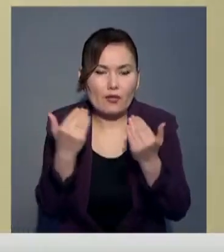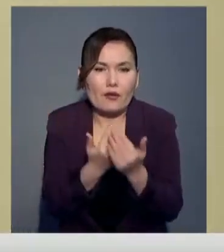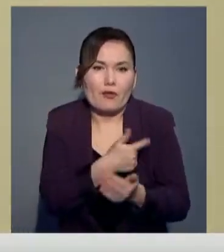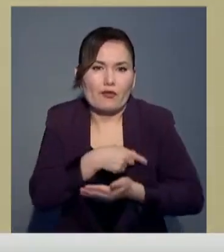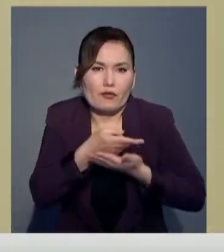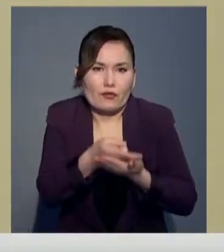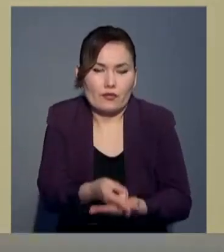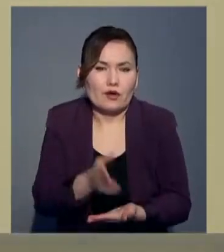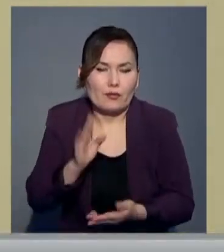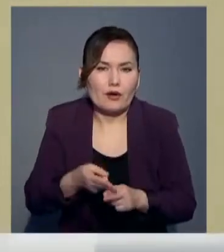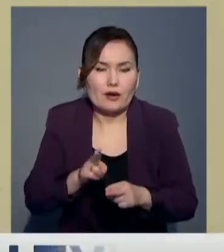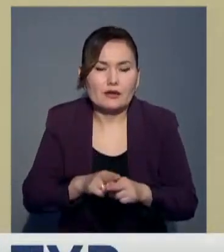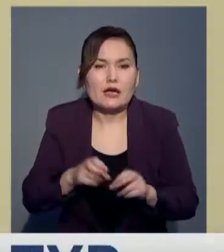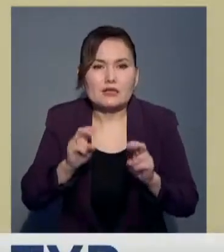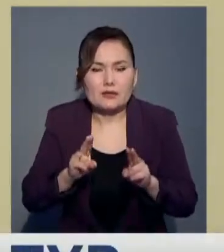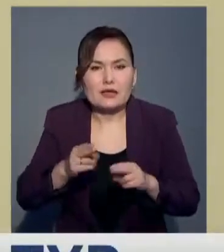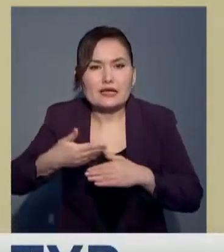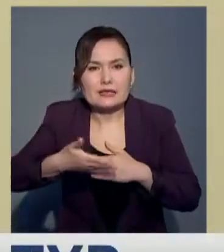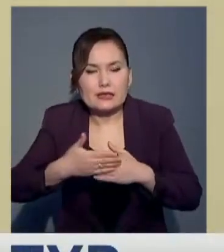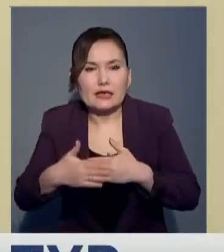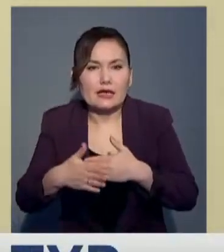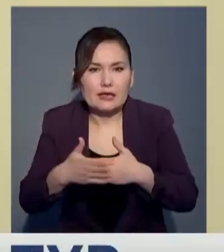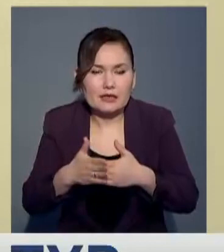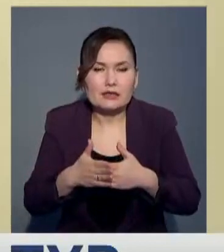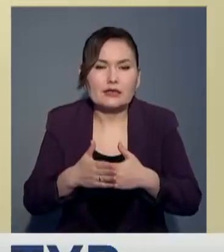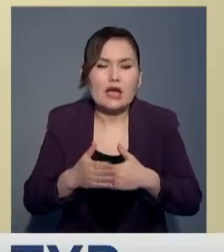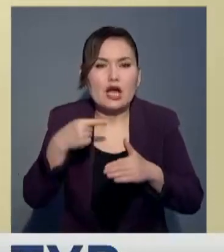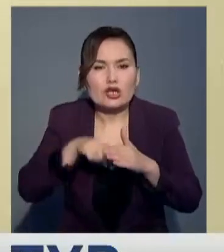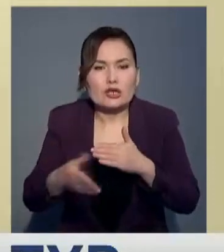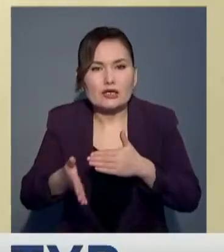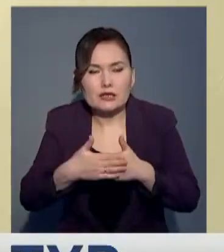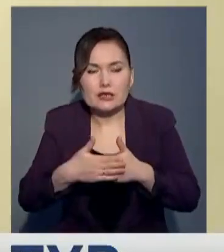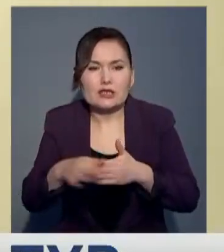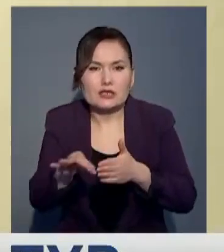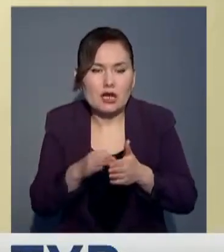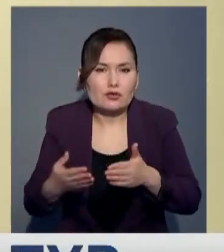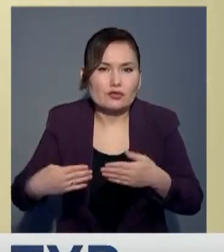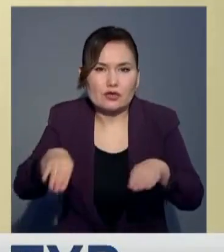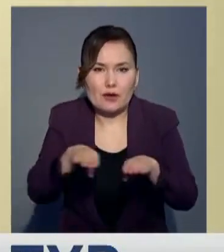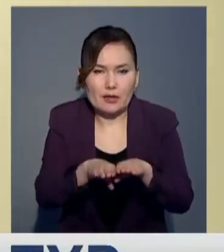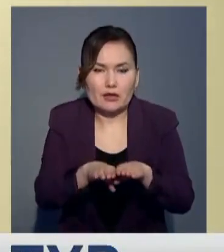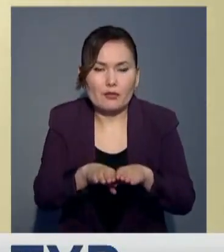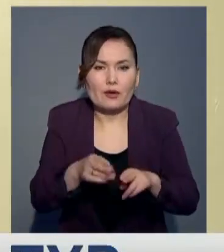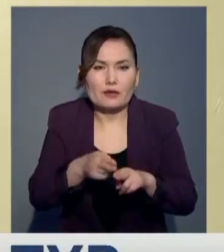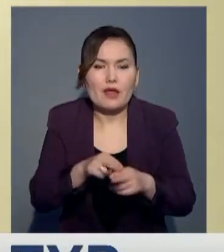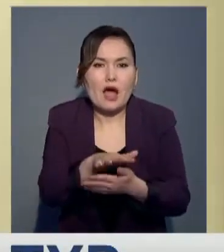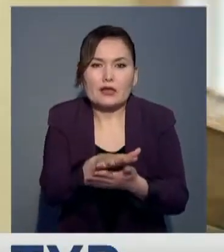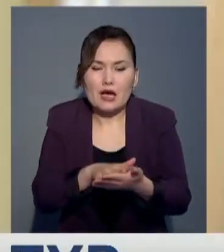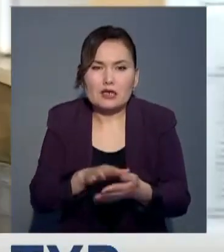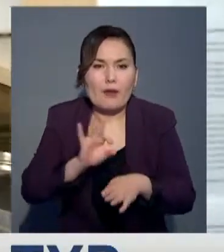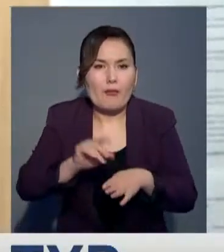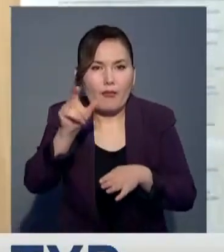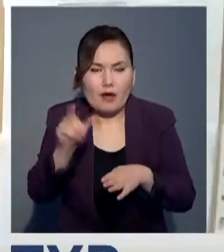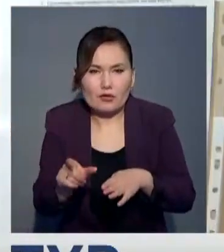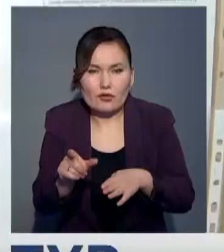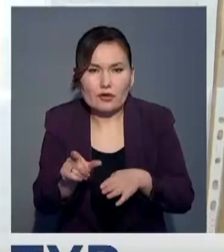есік ішкі есік, бөлімшеге өтетін есік жабылады. Науқасты ары қарай өткізуге бізде қақымыз жоқ. Сондықтан